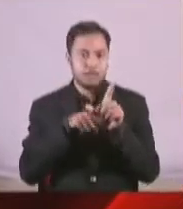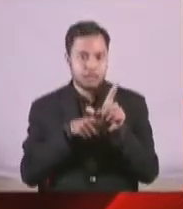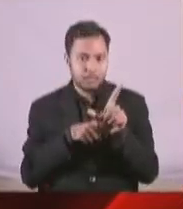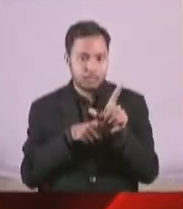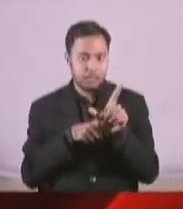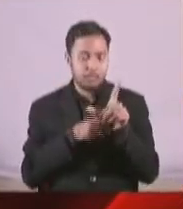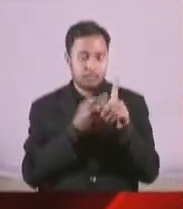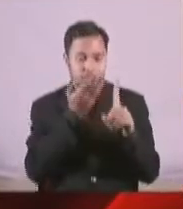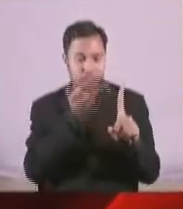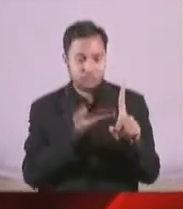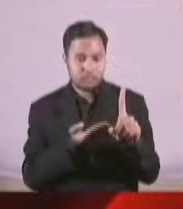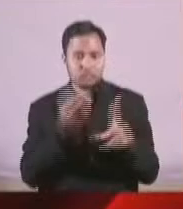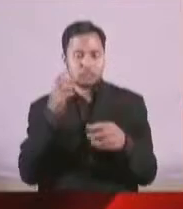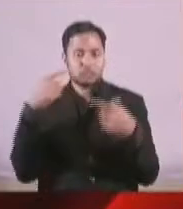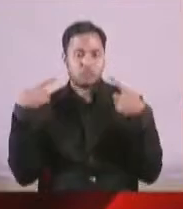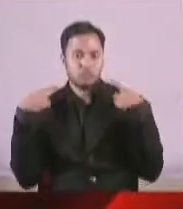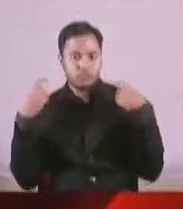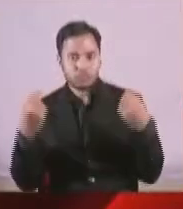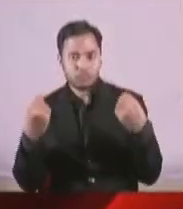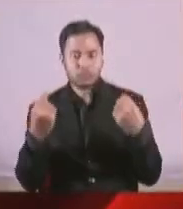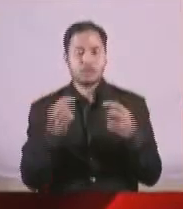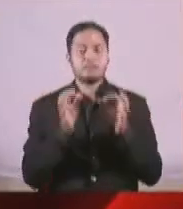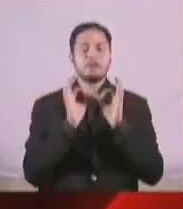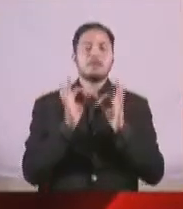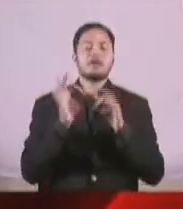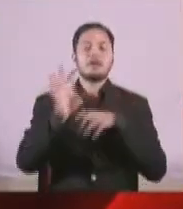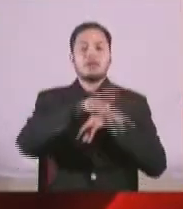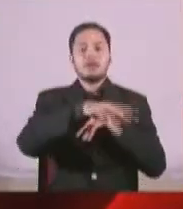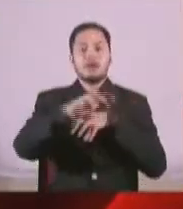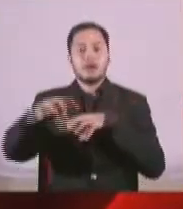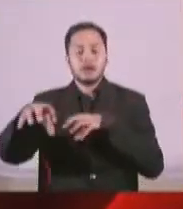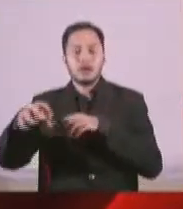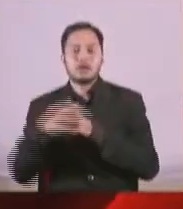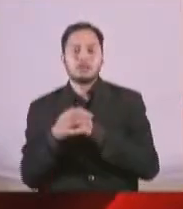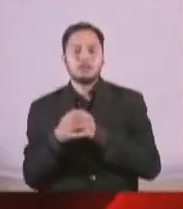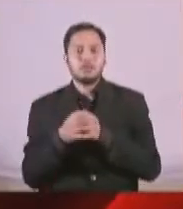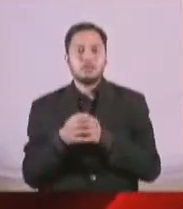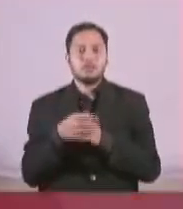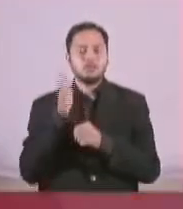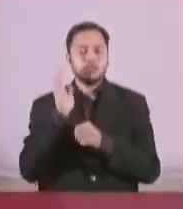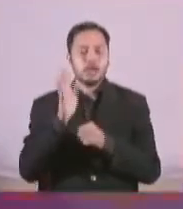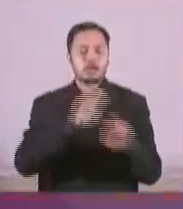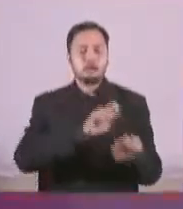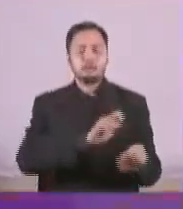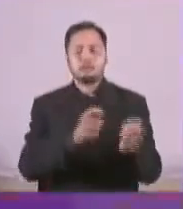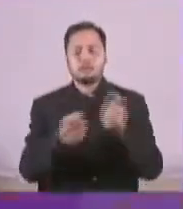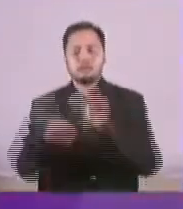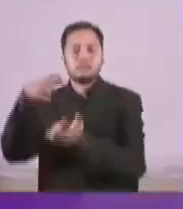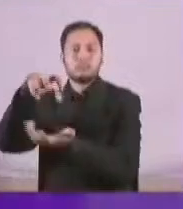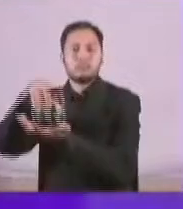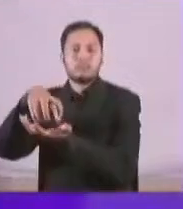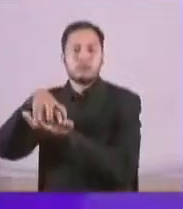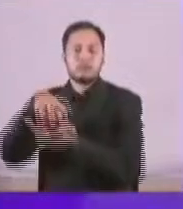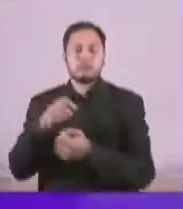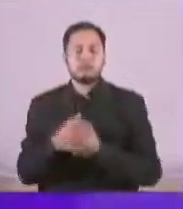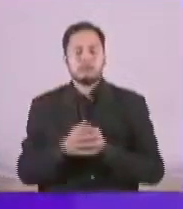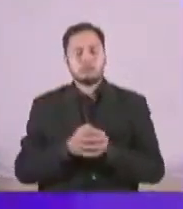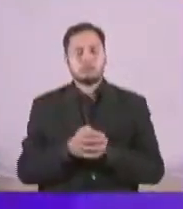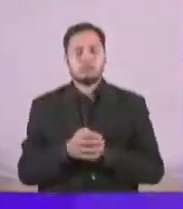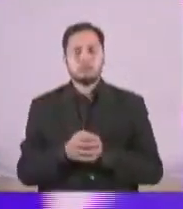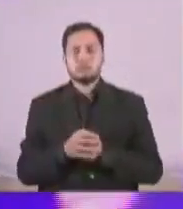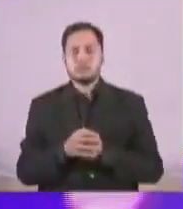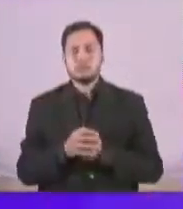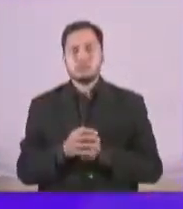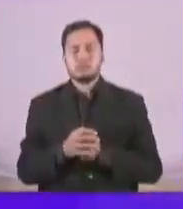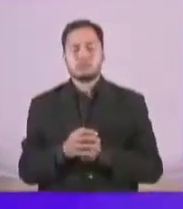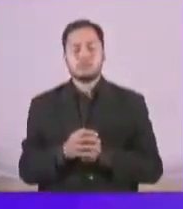daerah itu sudah pasti, karena itu mandatory spending dari pemerintah pusat. Terima kasih. Baik, selanjutnya kami berikan